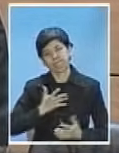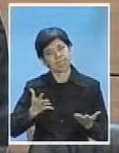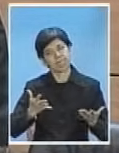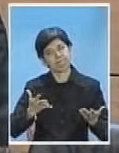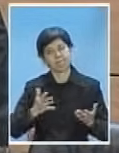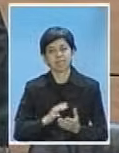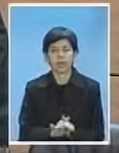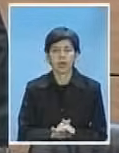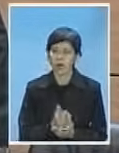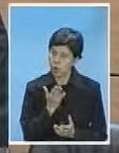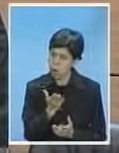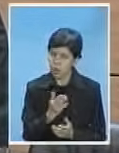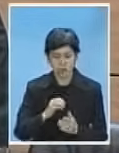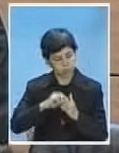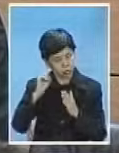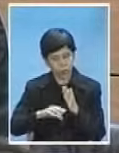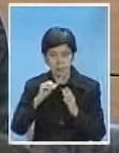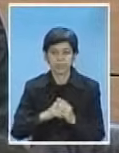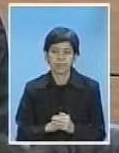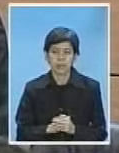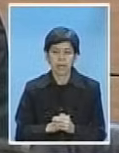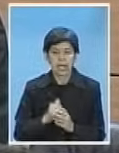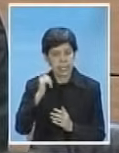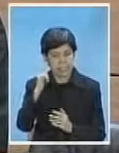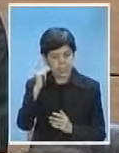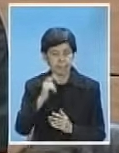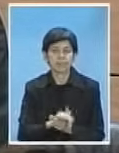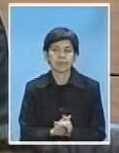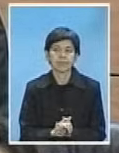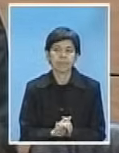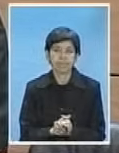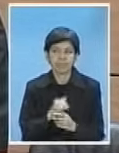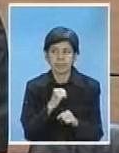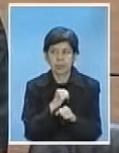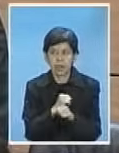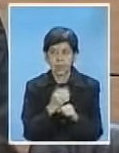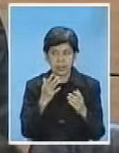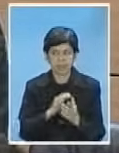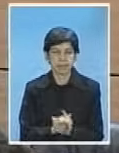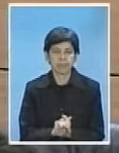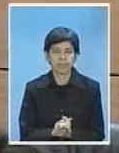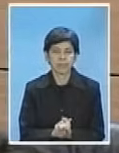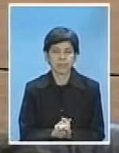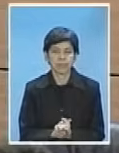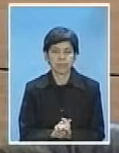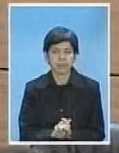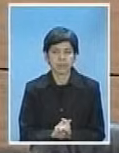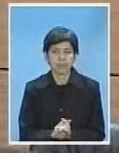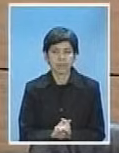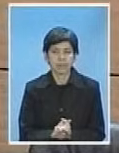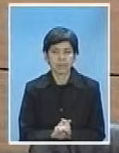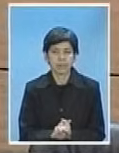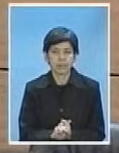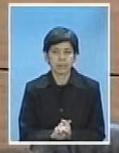านประธานที่เคารพครับขอความกรุณาได้ถอนครับพันตำรวจโททักษิณชินวัตรมิได้สารภาพในเรื่องนี้ครับ